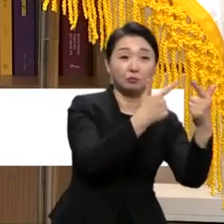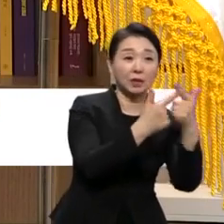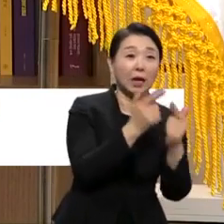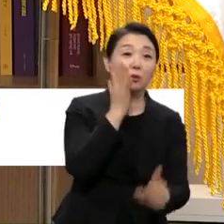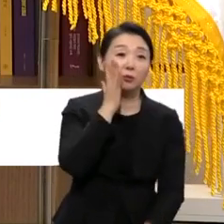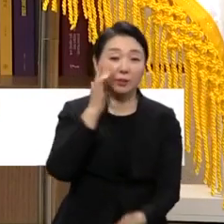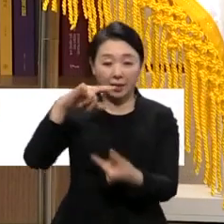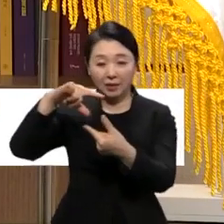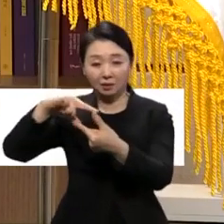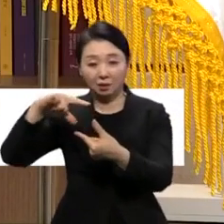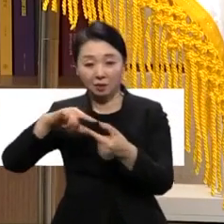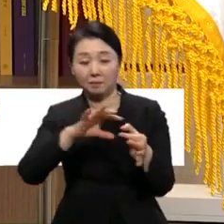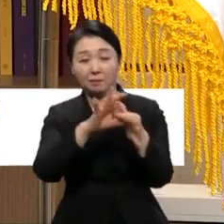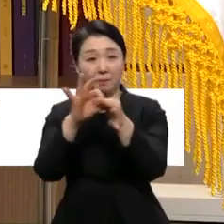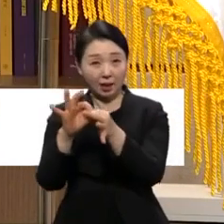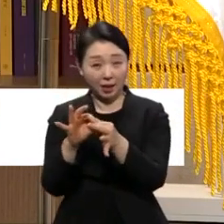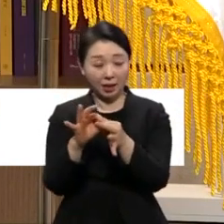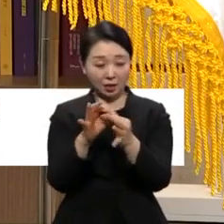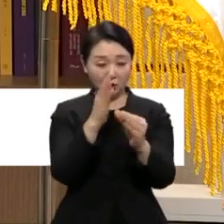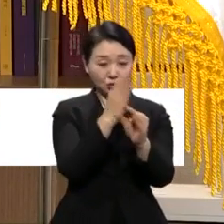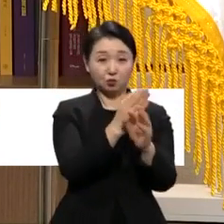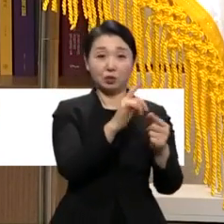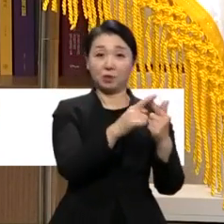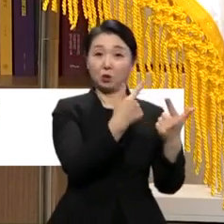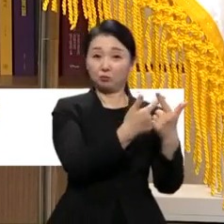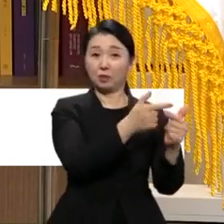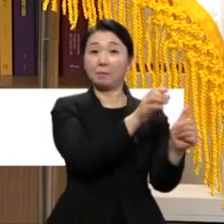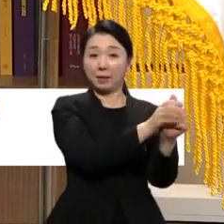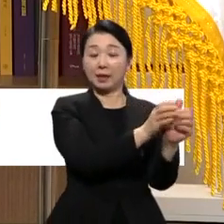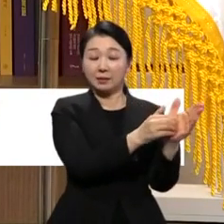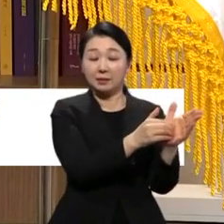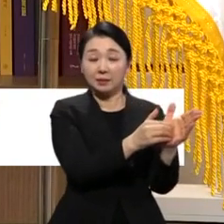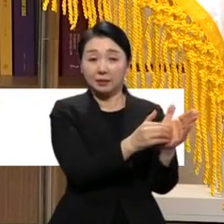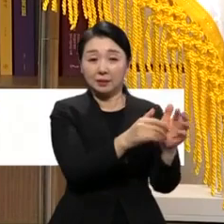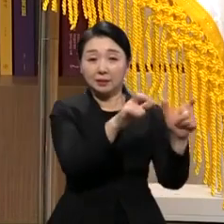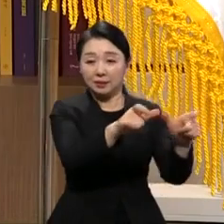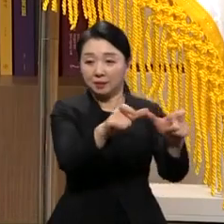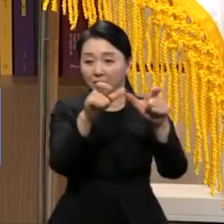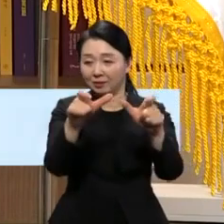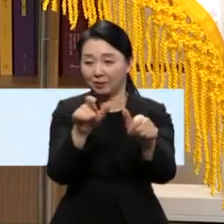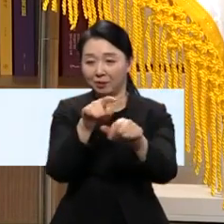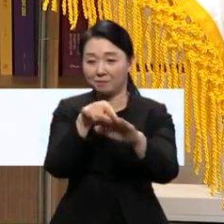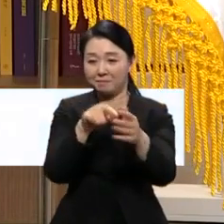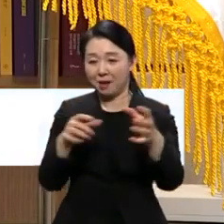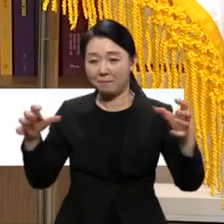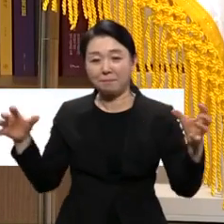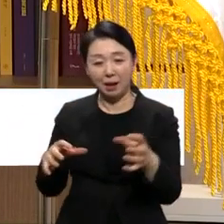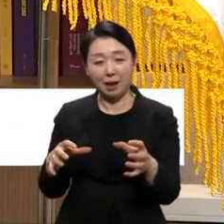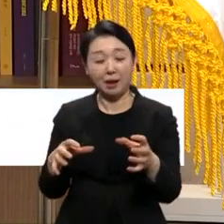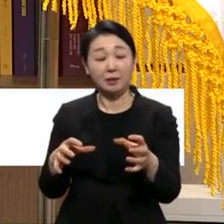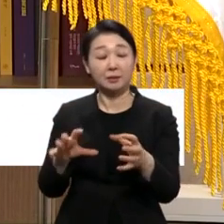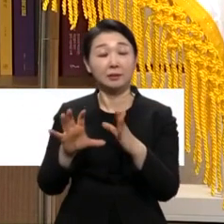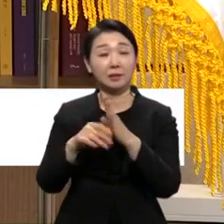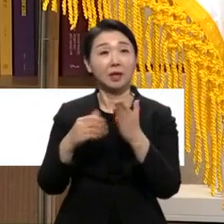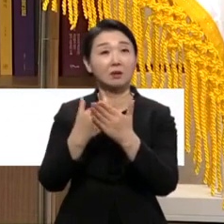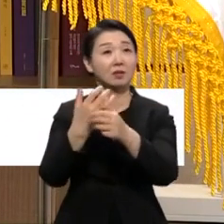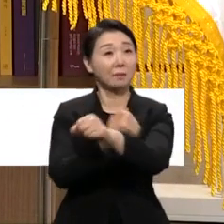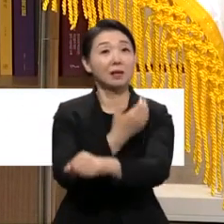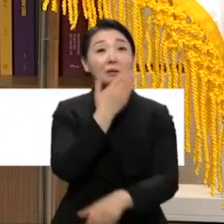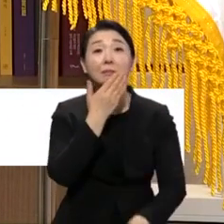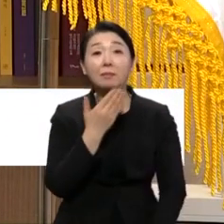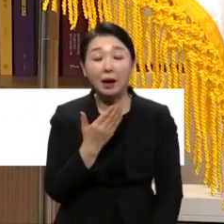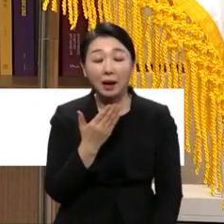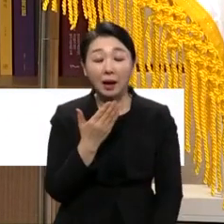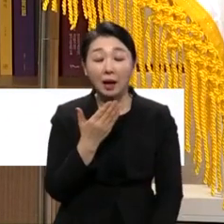부산시에 지금 경제동맹단을 두고 각 지역이 더 협력을 하면 시너지를 거둘 수 있는 과제들을 선정을